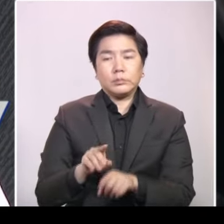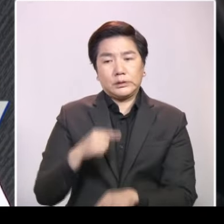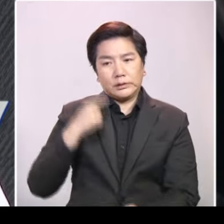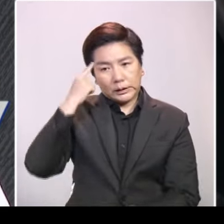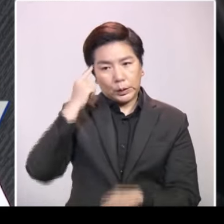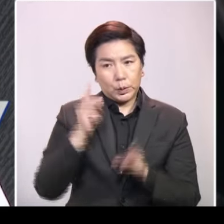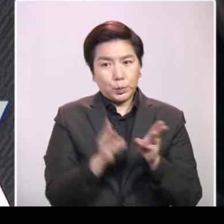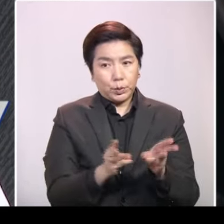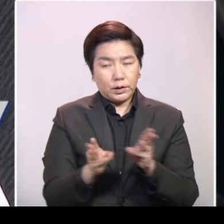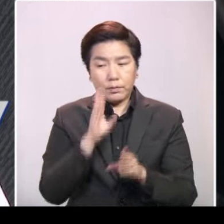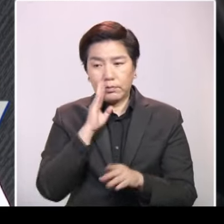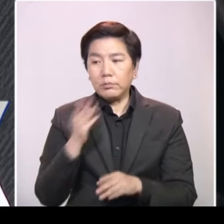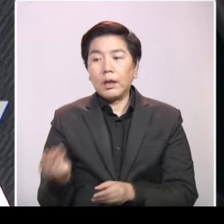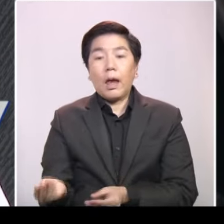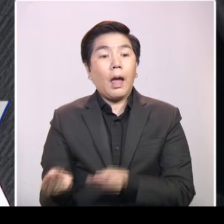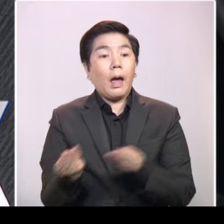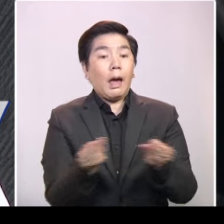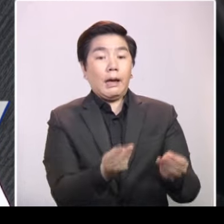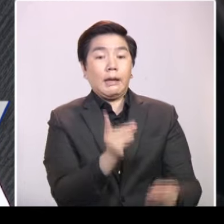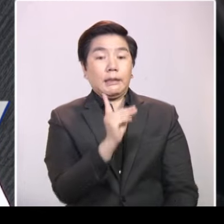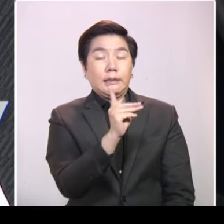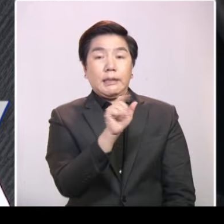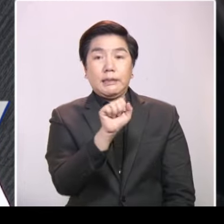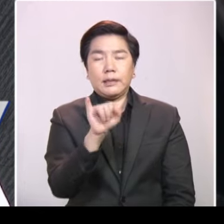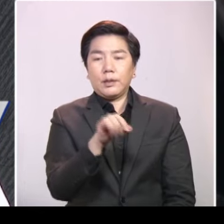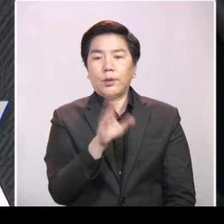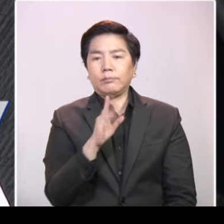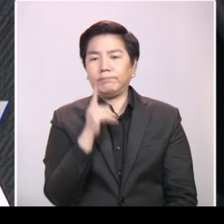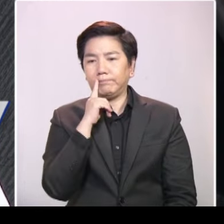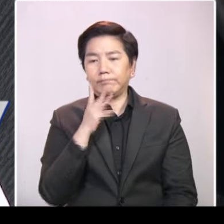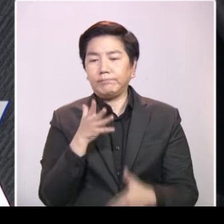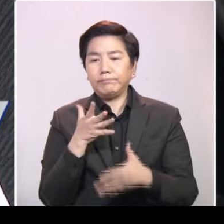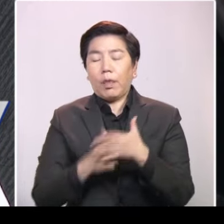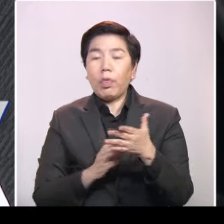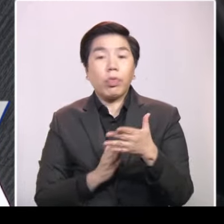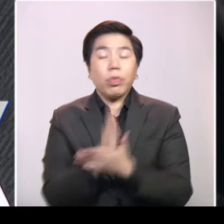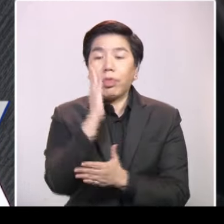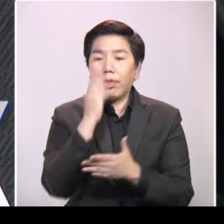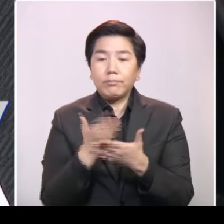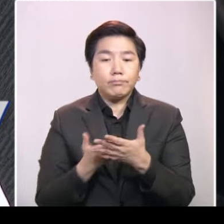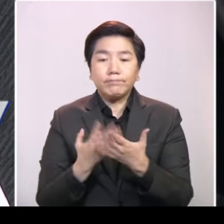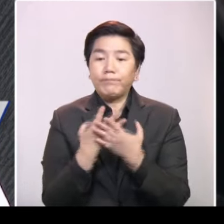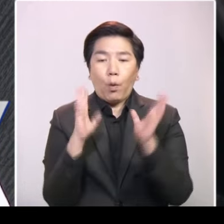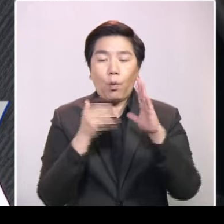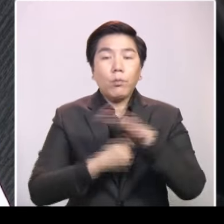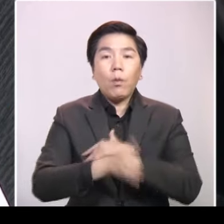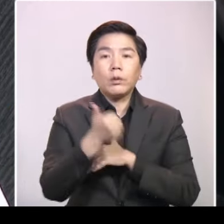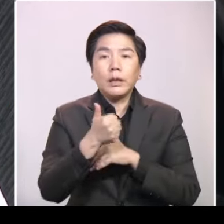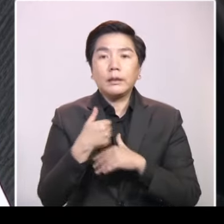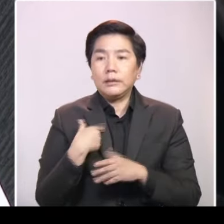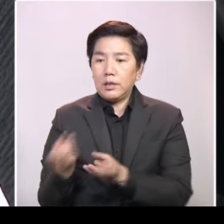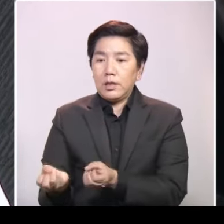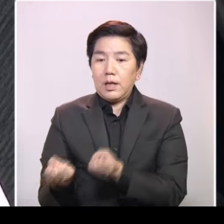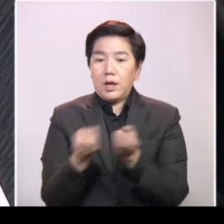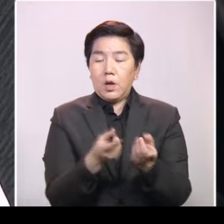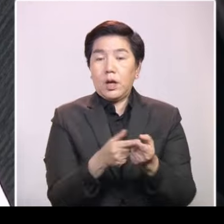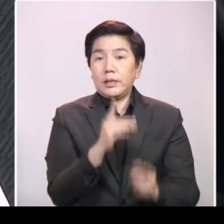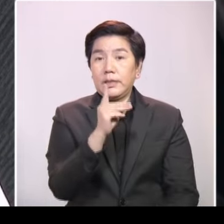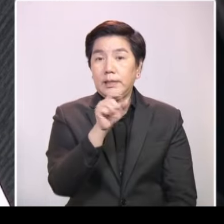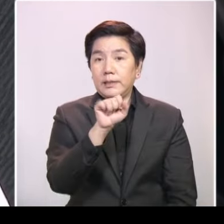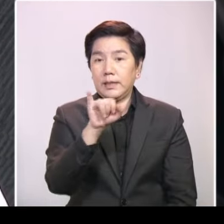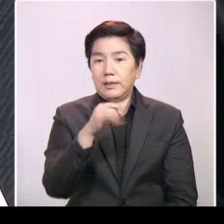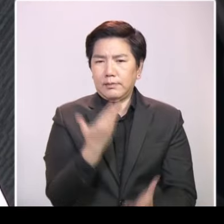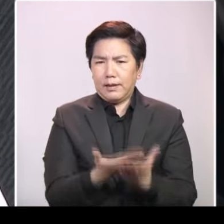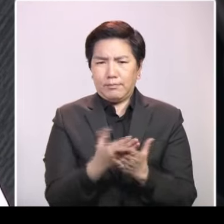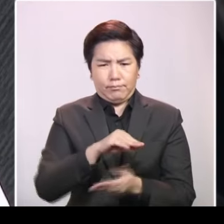มีแนวทางที่ถ้าหากส่งแล้วบรรดาผู้ต้องหาอาจจะรอดก็ได้แล้วที่สำคัญการส่งคดีไปยัง DSIในเรื่องของการฟอกเงิน